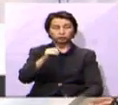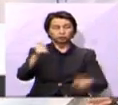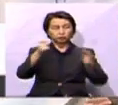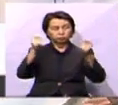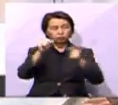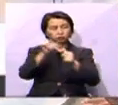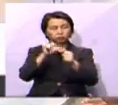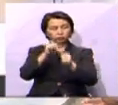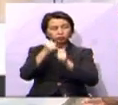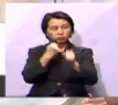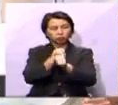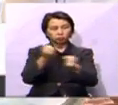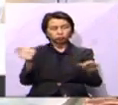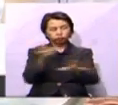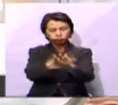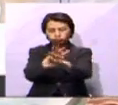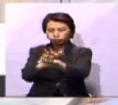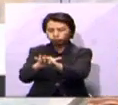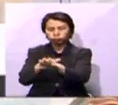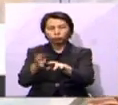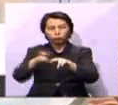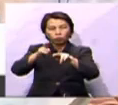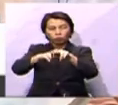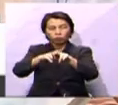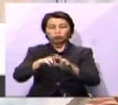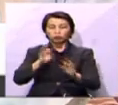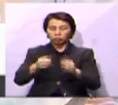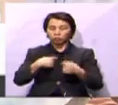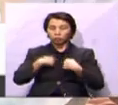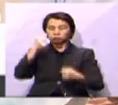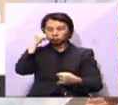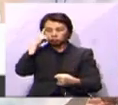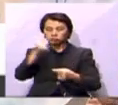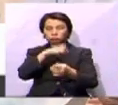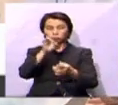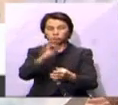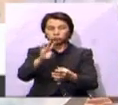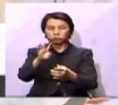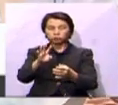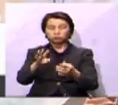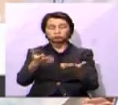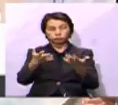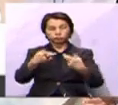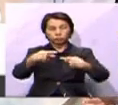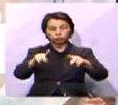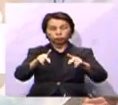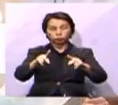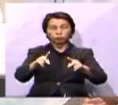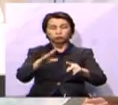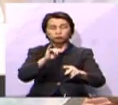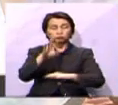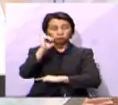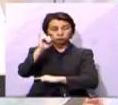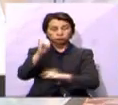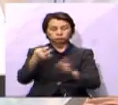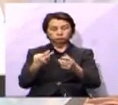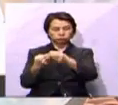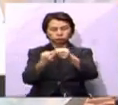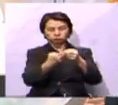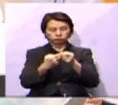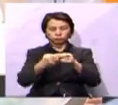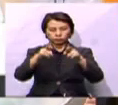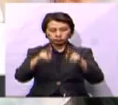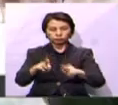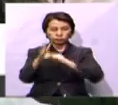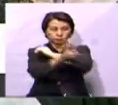saban tahun semakin menggalakkan. Jadi tidak keterlaluan kalau saya kira ini merupakan salah satu platform dan juga manifestasi perpaduan rakyat jelata di